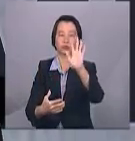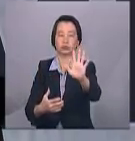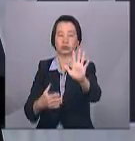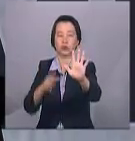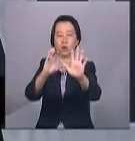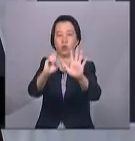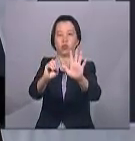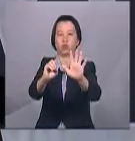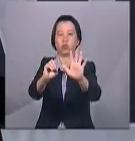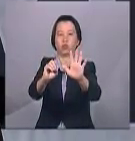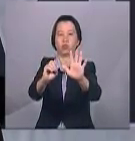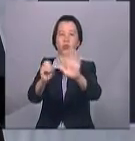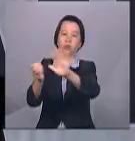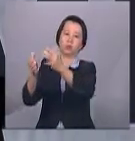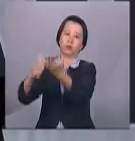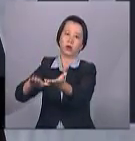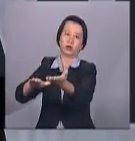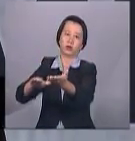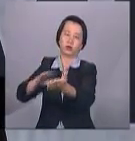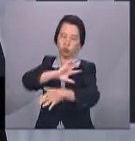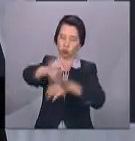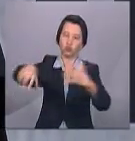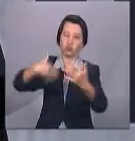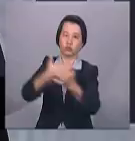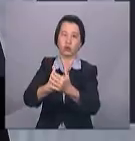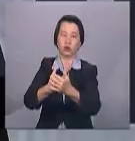kes, iaitu dengan kadar